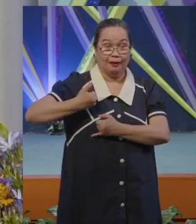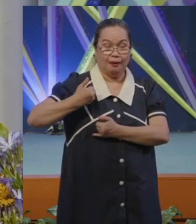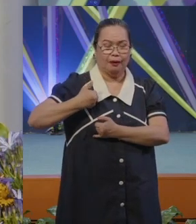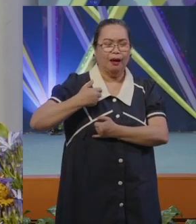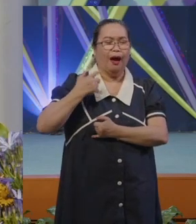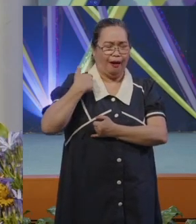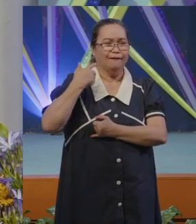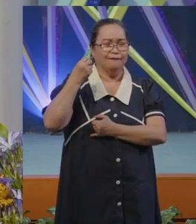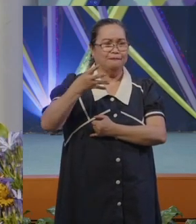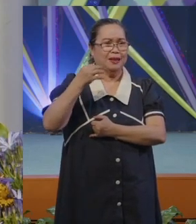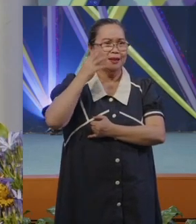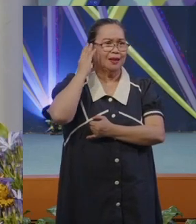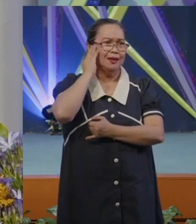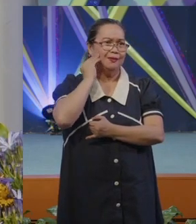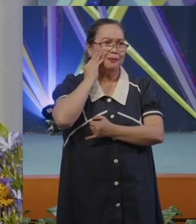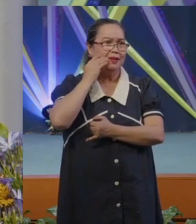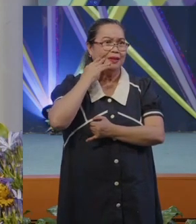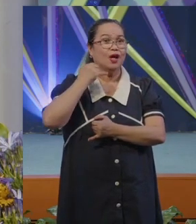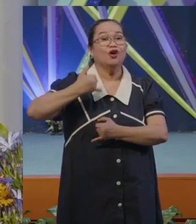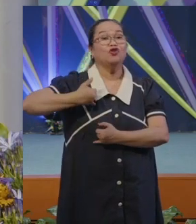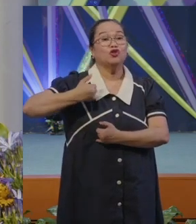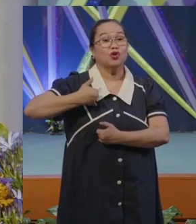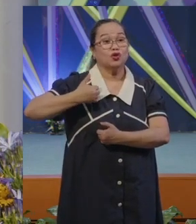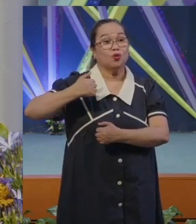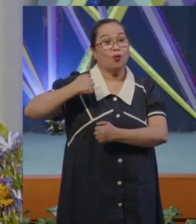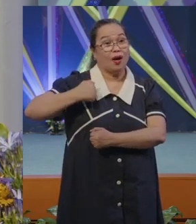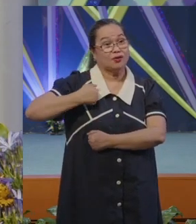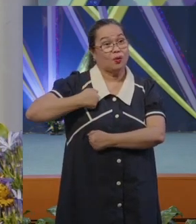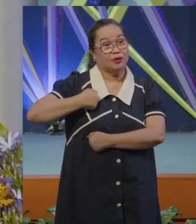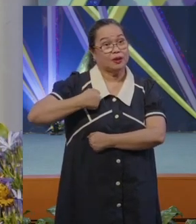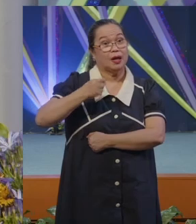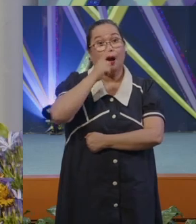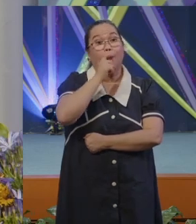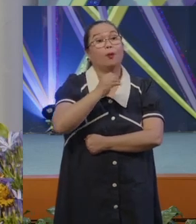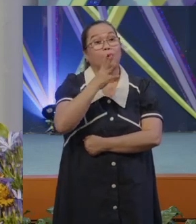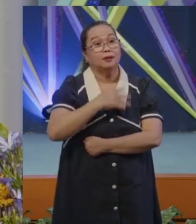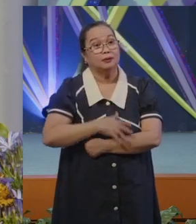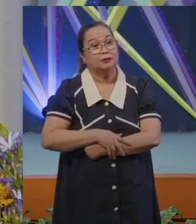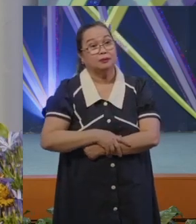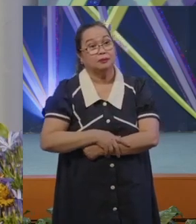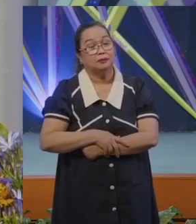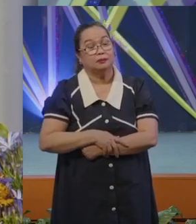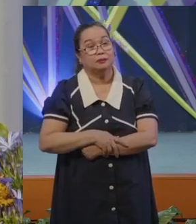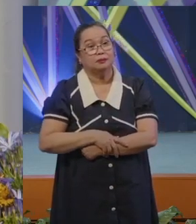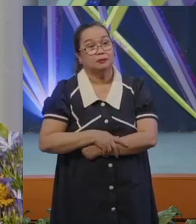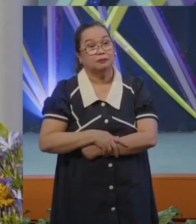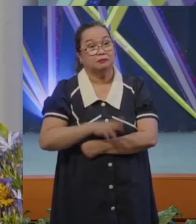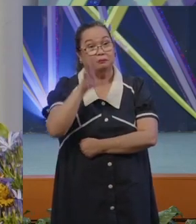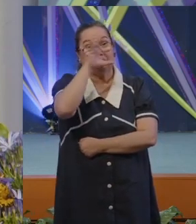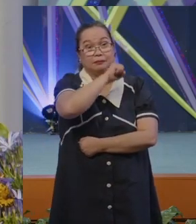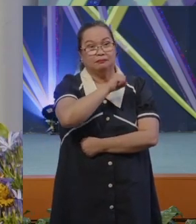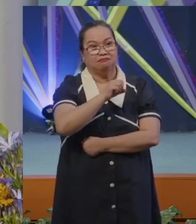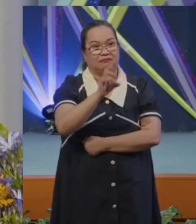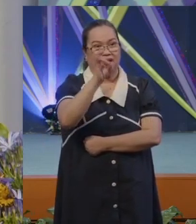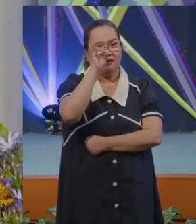siyang experience. In fact, alam niyo kung ilang taon na si Joshua by this time? Ang hula po ng marami, mga 70 to 80